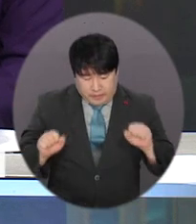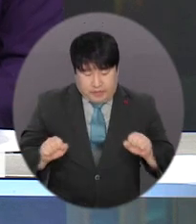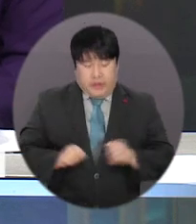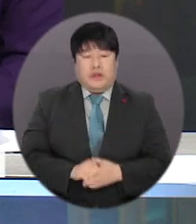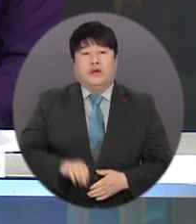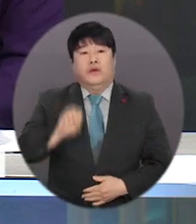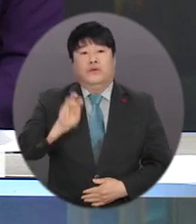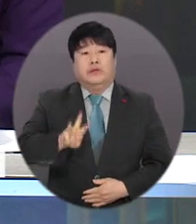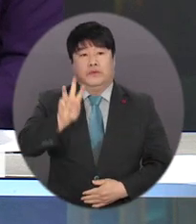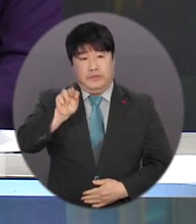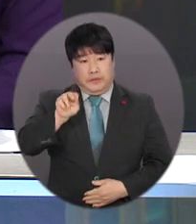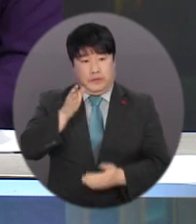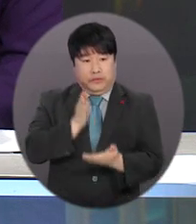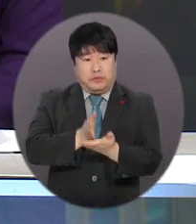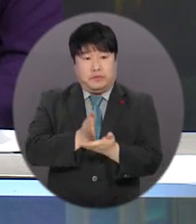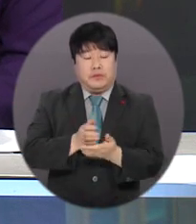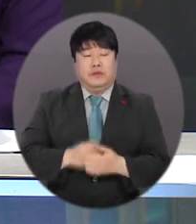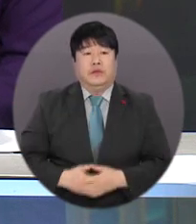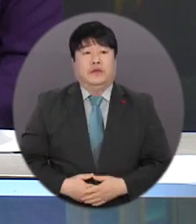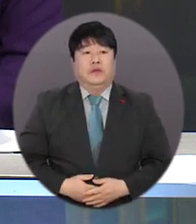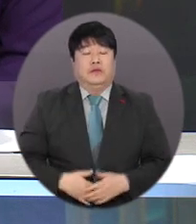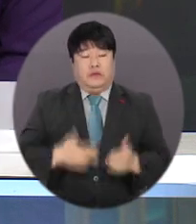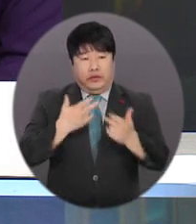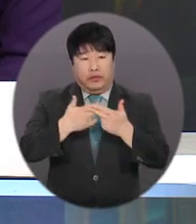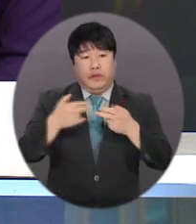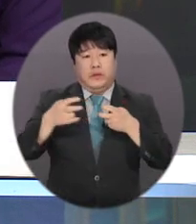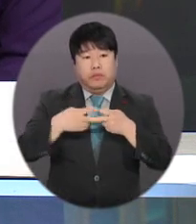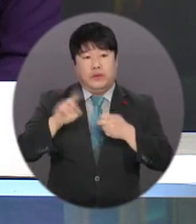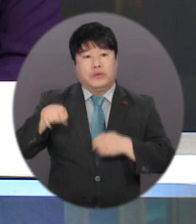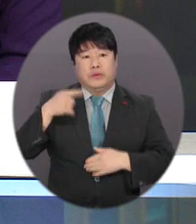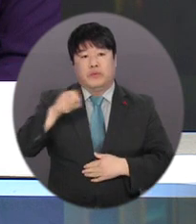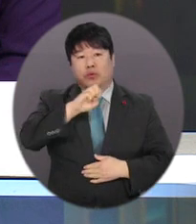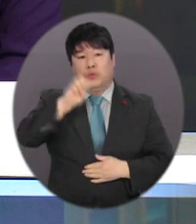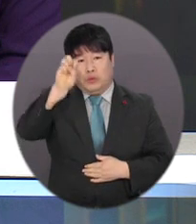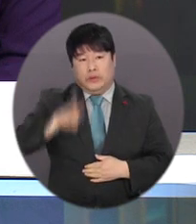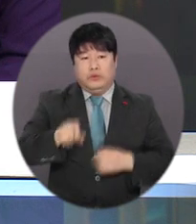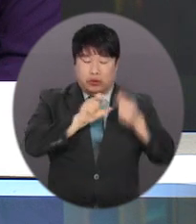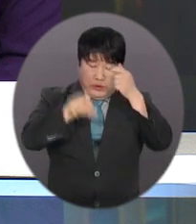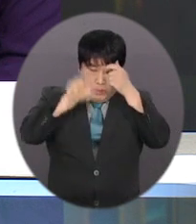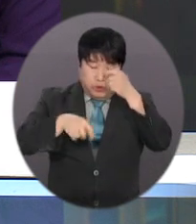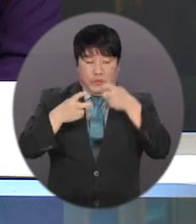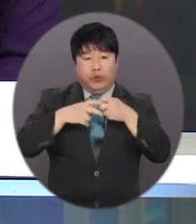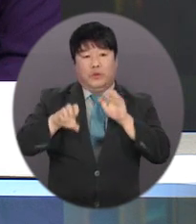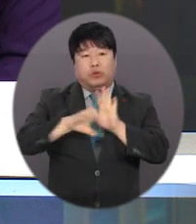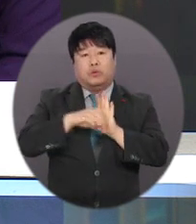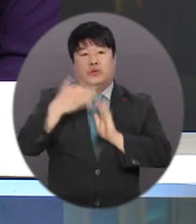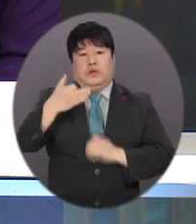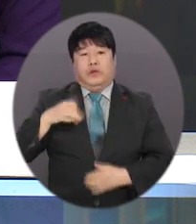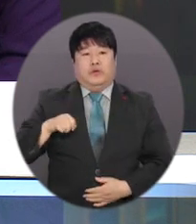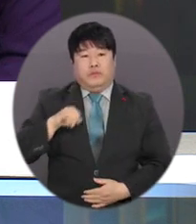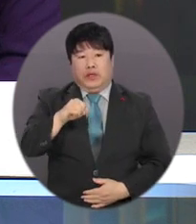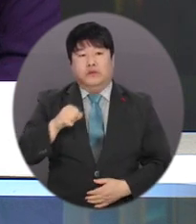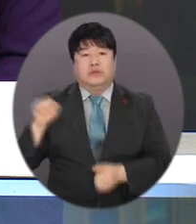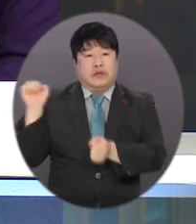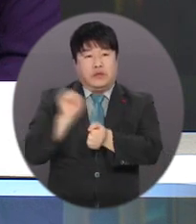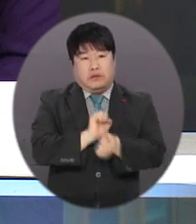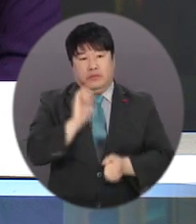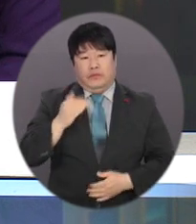여러분 안녕하십니까? 광주 MBC 뉴스데스크입니다. 전남대병원에 이어 광주기독병원도 코로나19 바이러스에